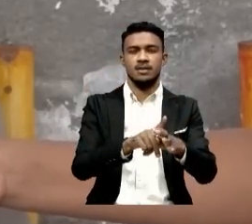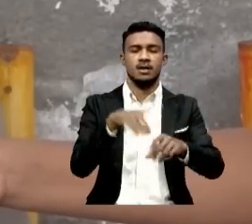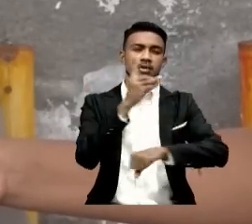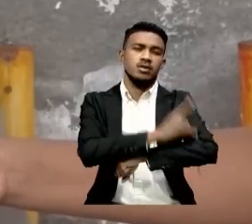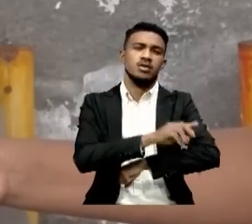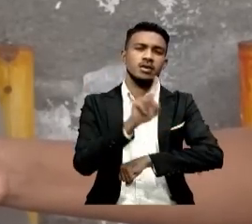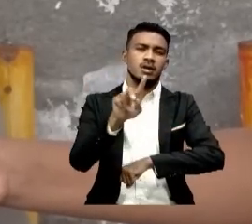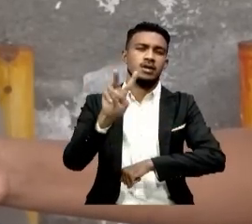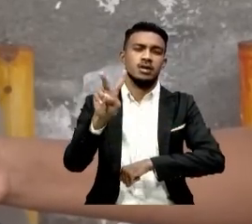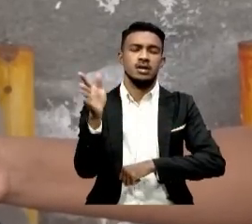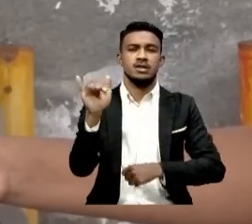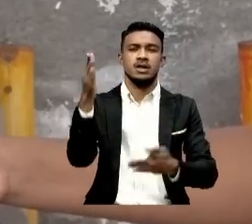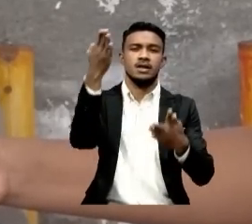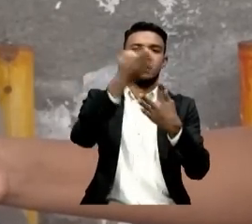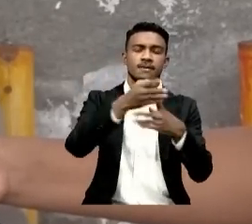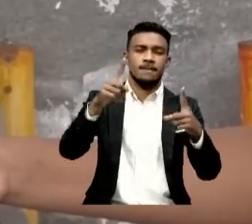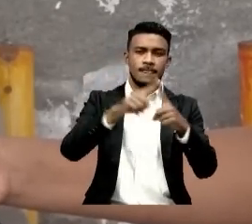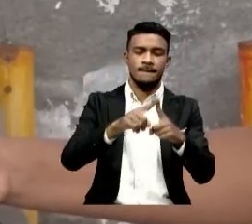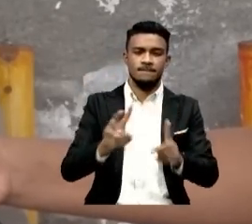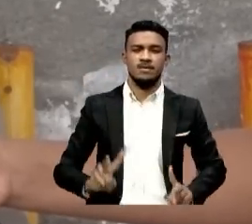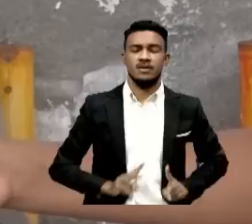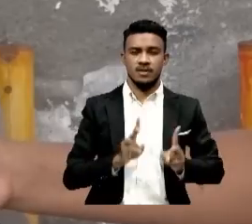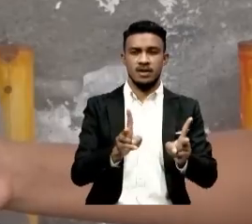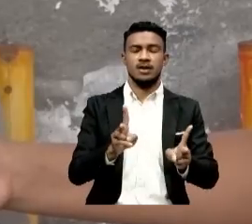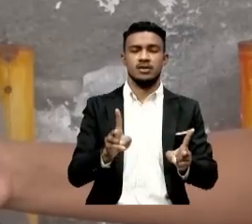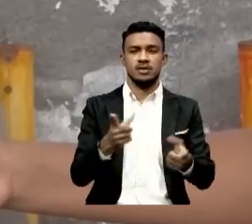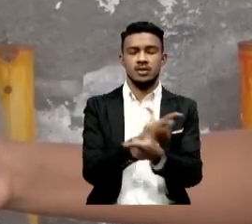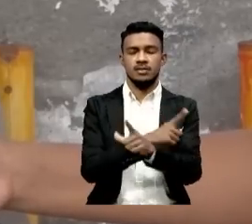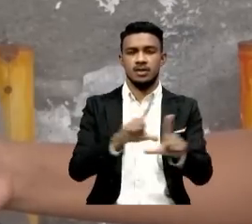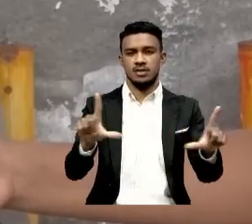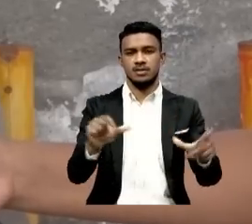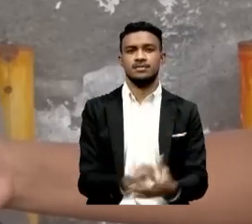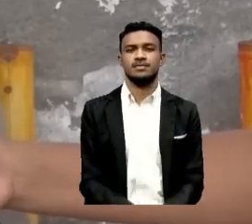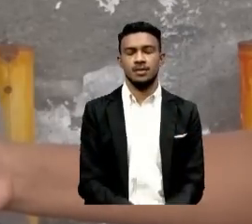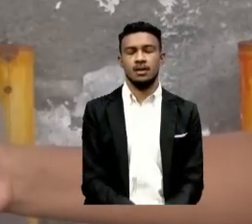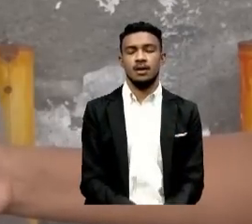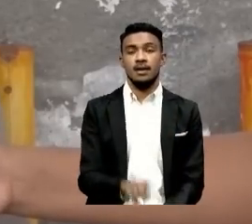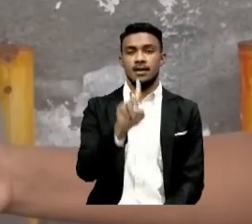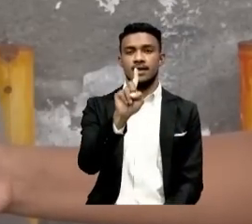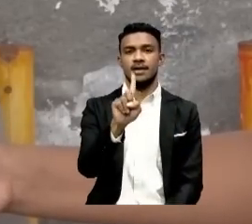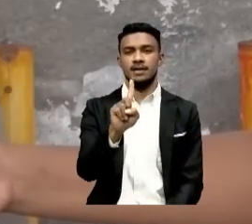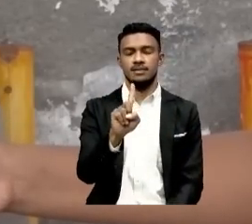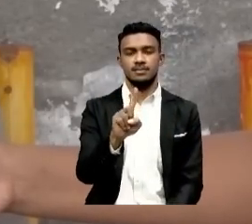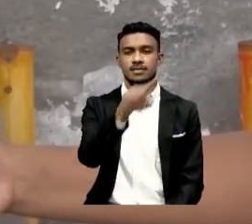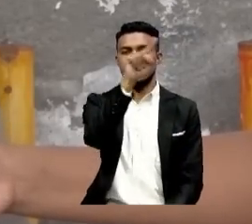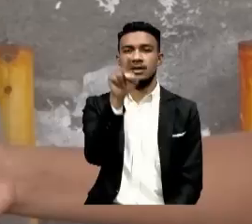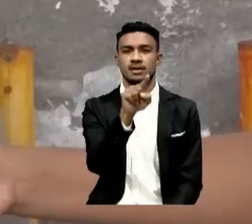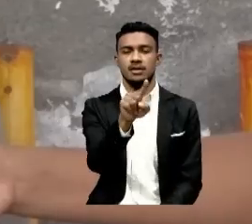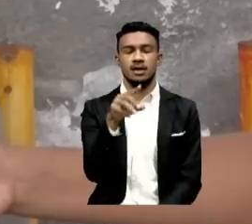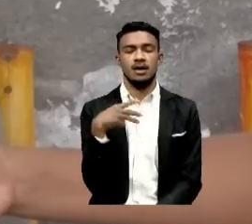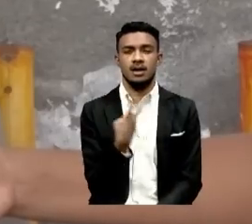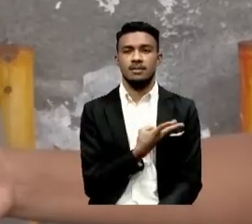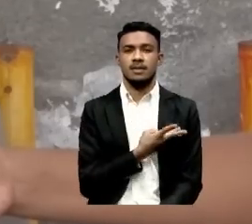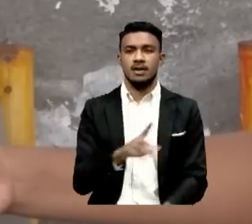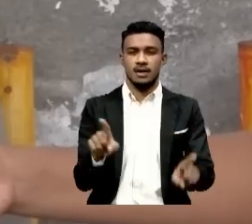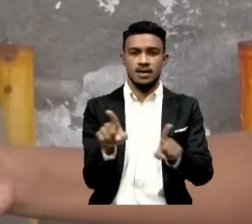karua ne sira tamona kategoria combatente Alberto Sa ne ida a kistoin se lokasan na menian ane sen